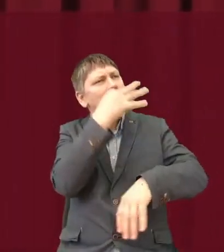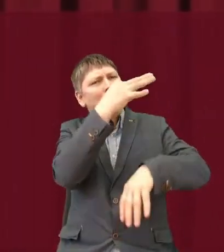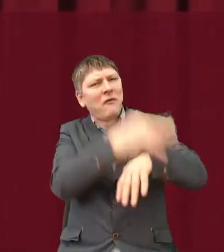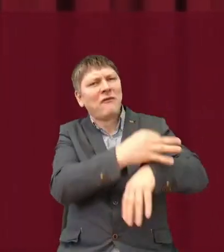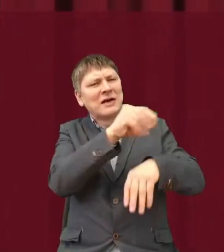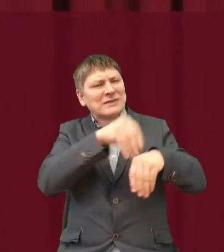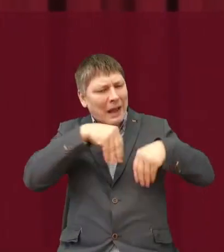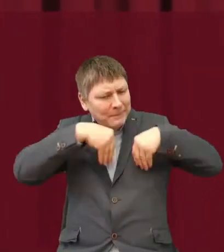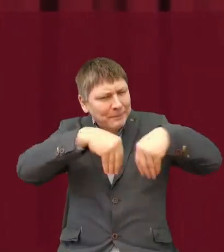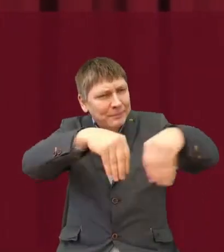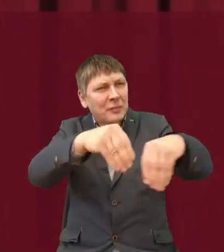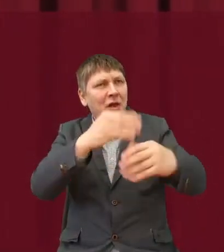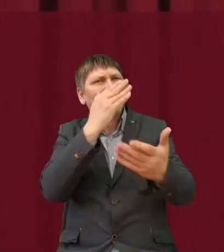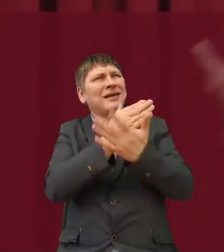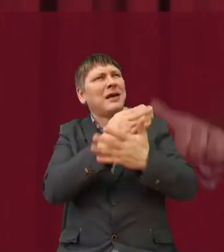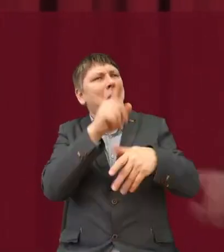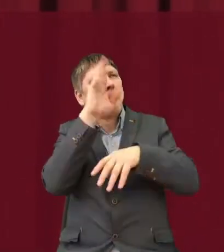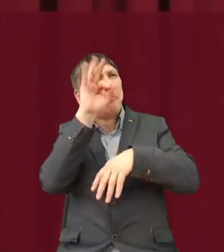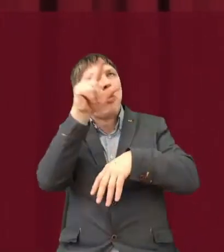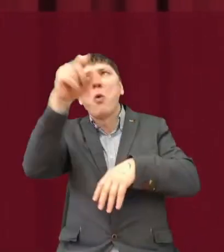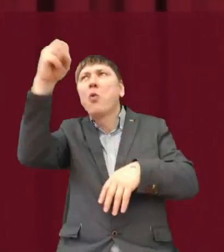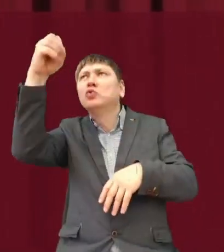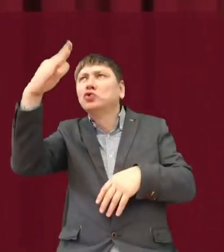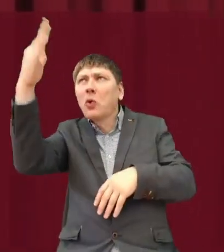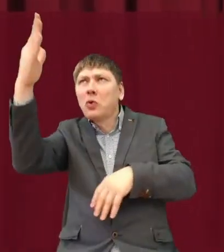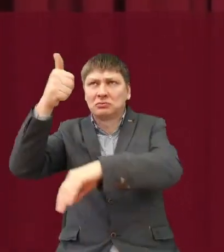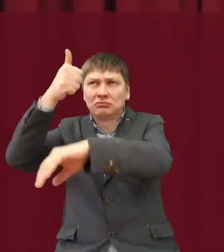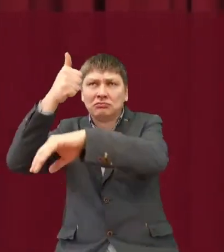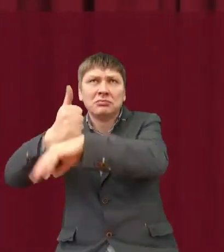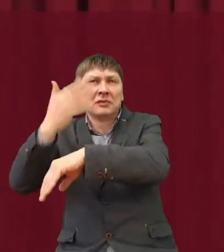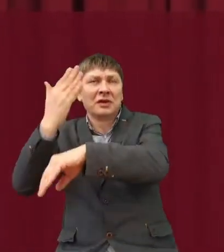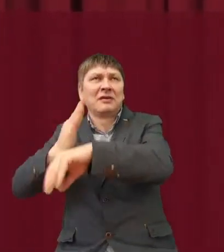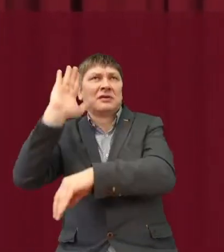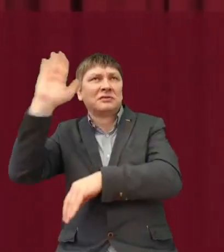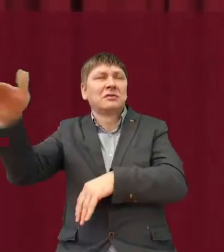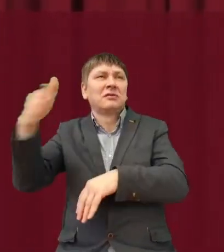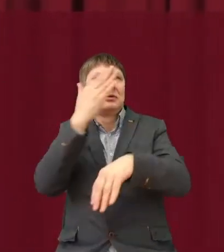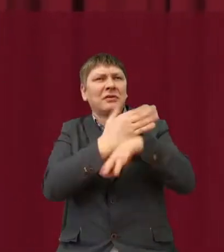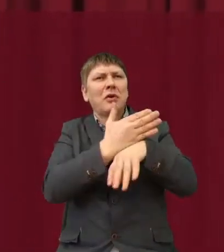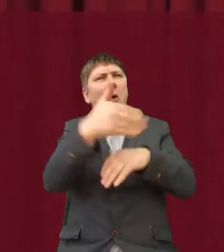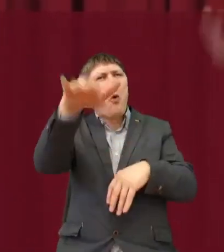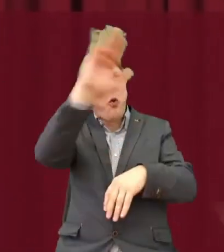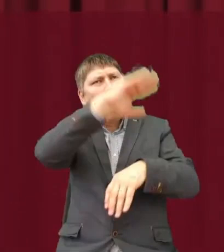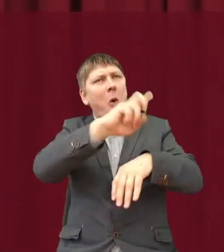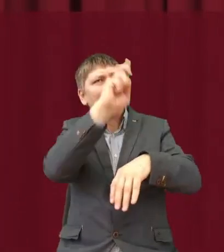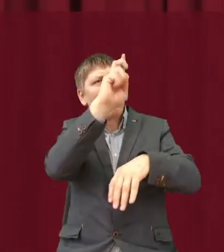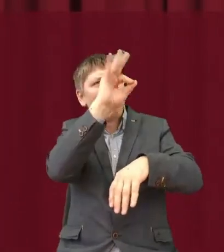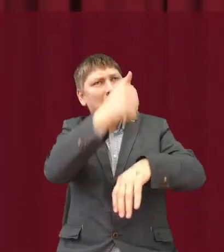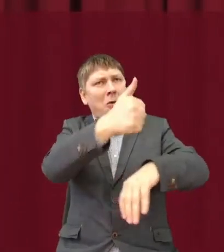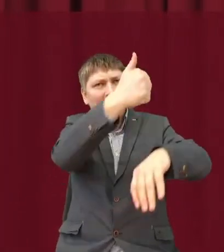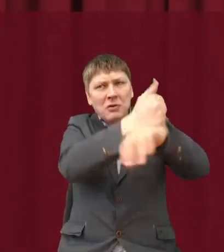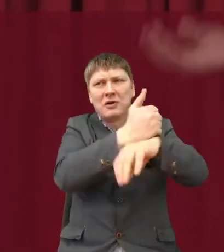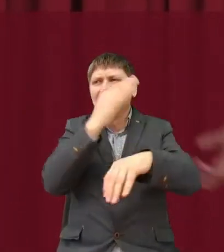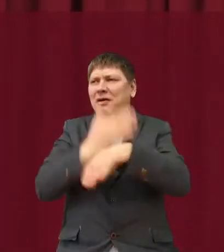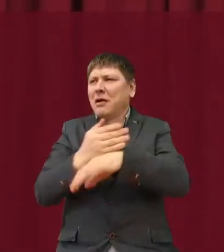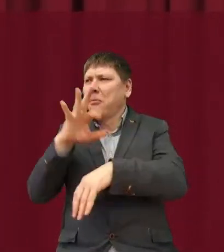солнце божества лу божества воды божества гор божества Долин и какие угодно